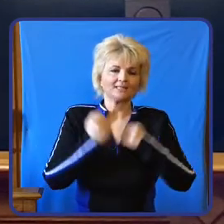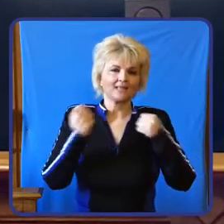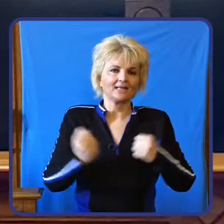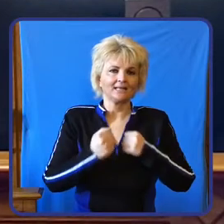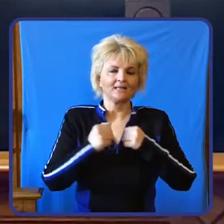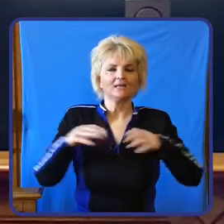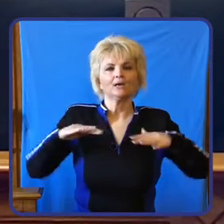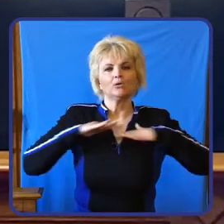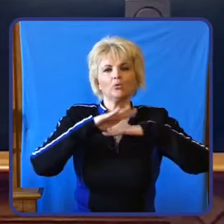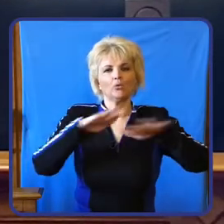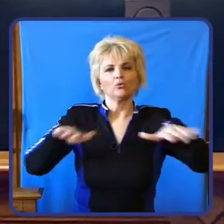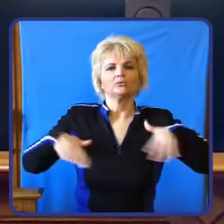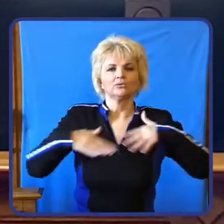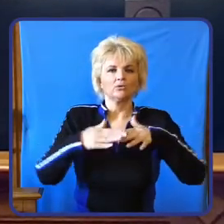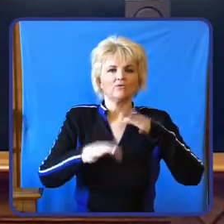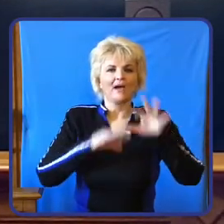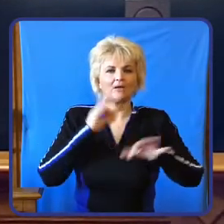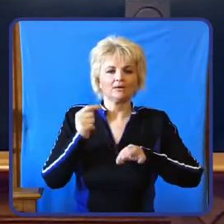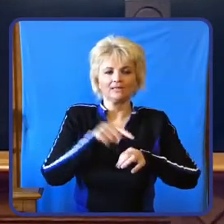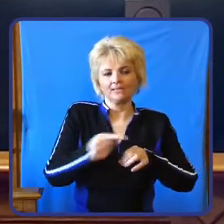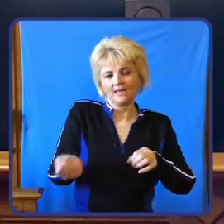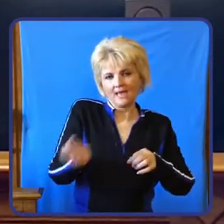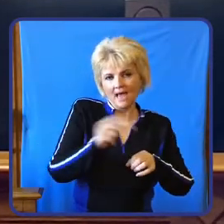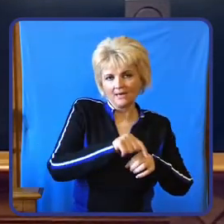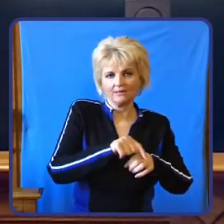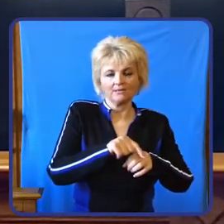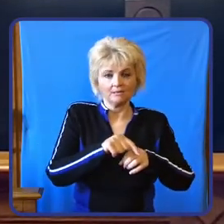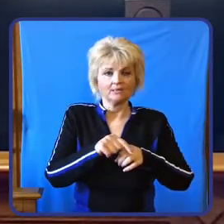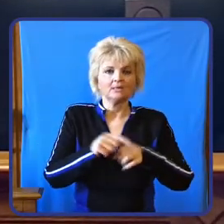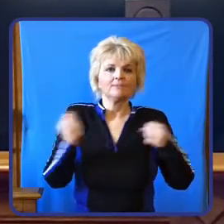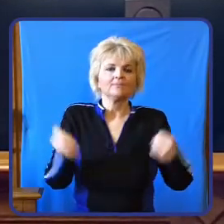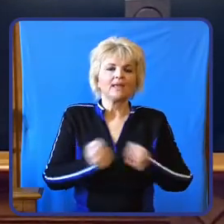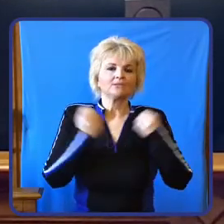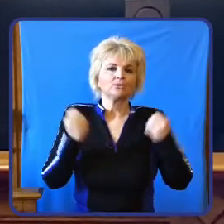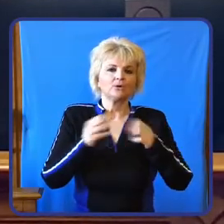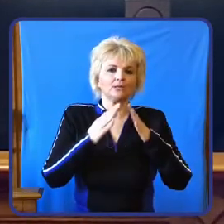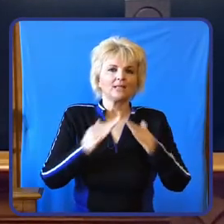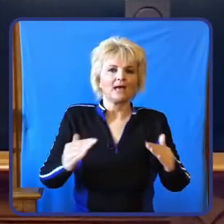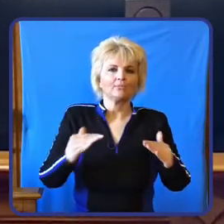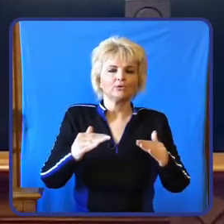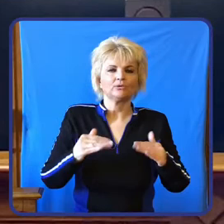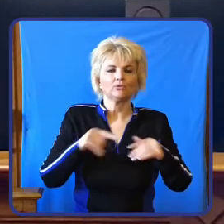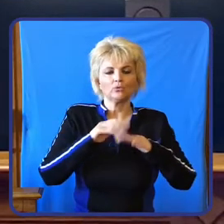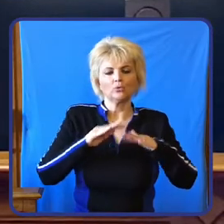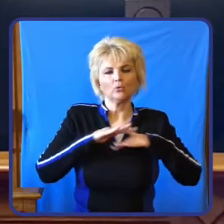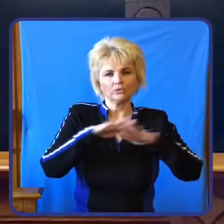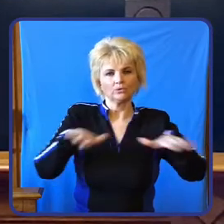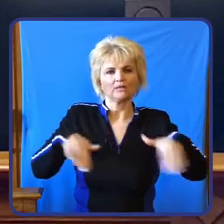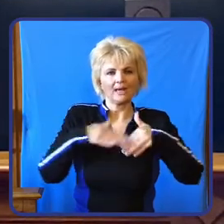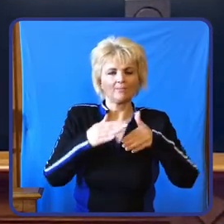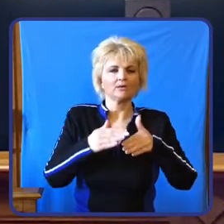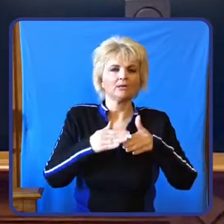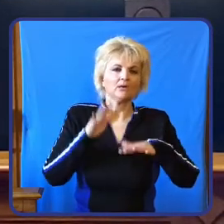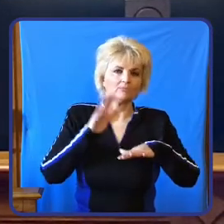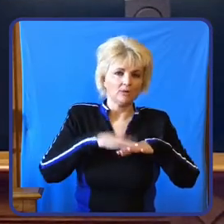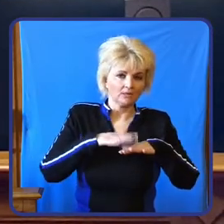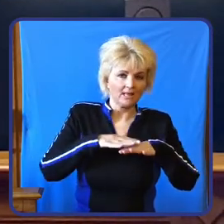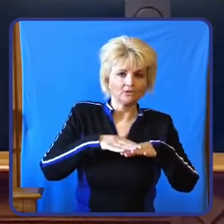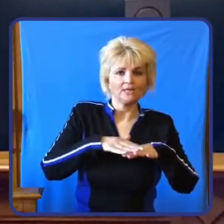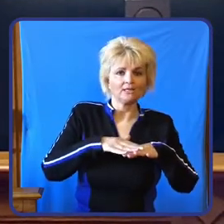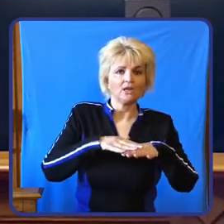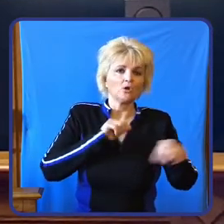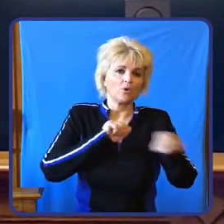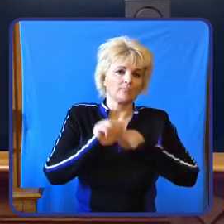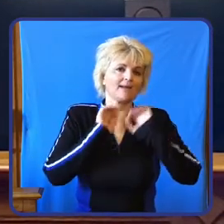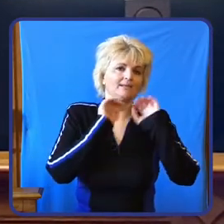válogatottunk ide jár edzőtáborba, hogy ennek az úszónának a fennmaradását a kormány támogatni ebben a rezsi helyzetben, amit elsősorban